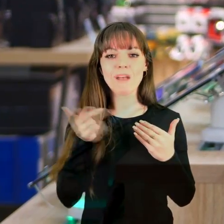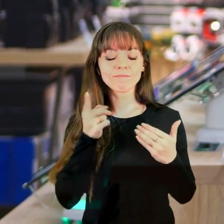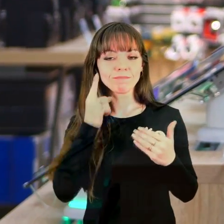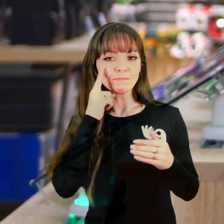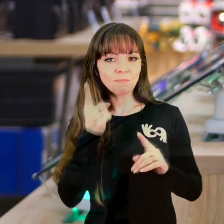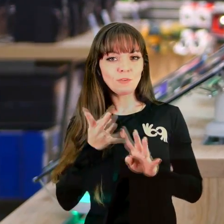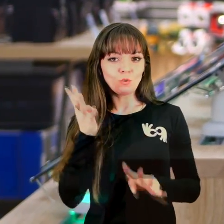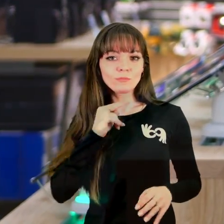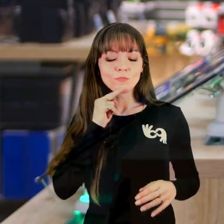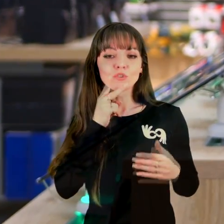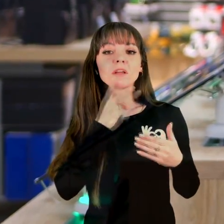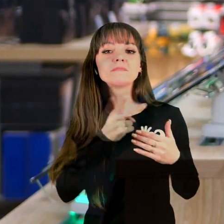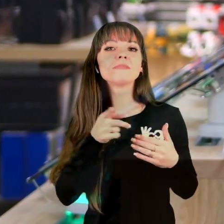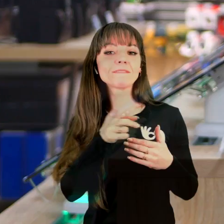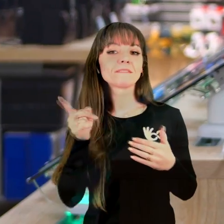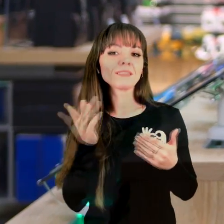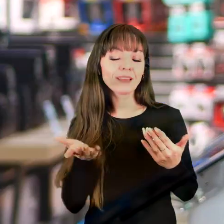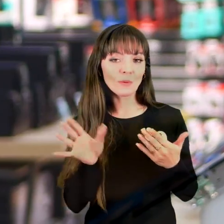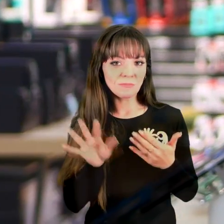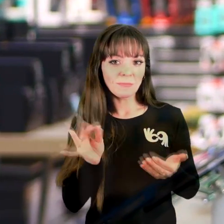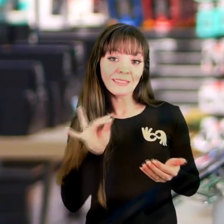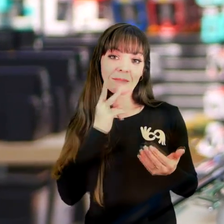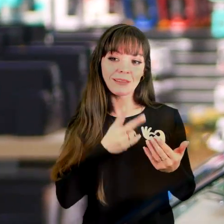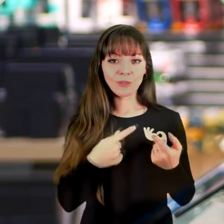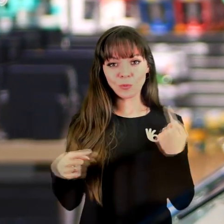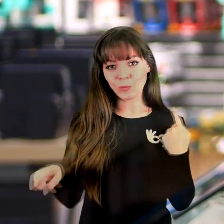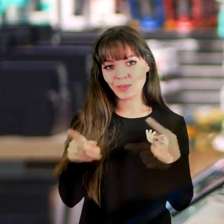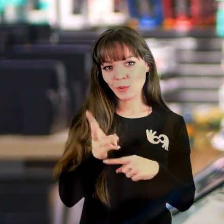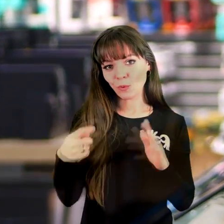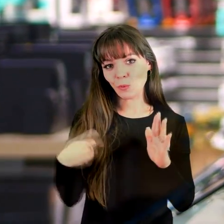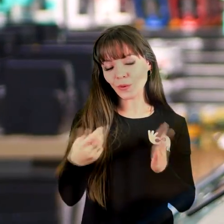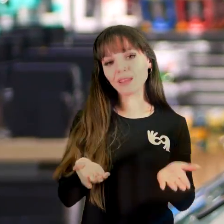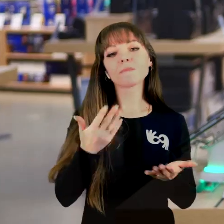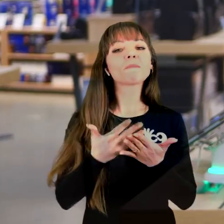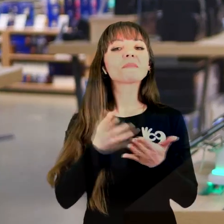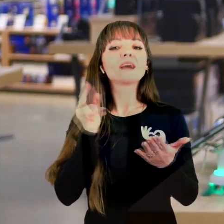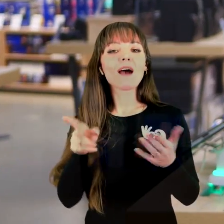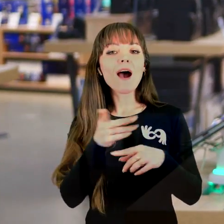характеристики модуля в первую очередь обращаете внимание вы. И смотрите другие интересные ролики,